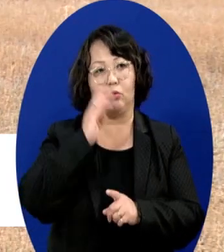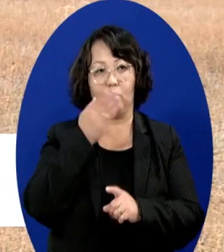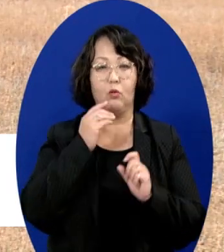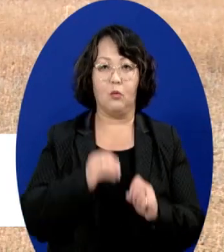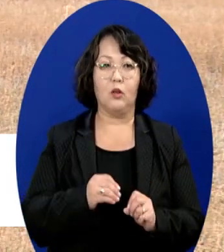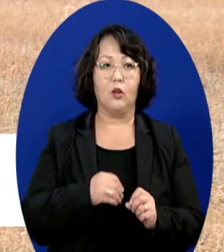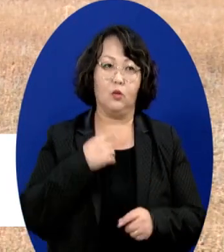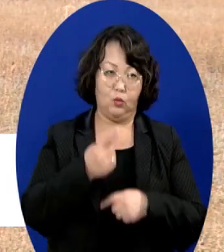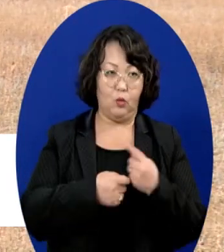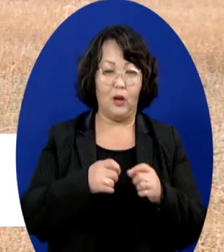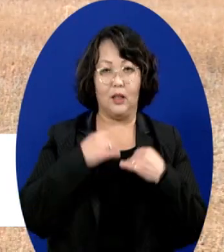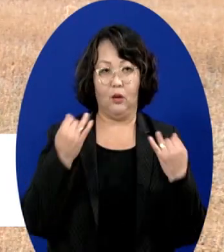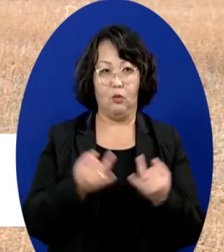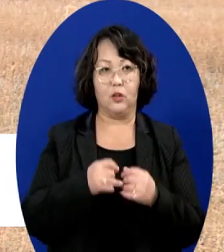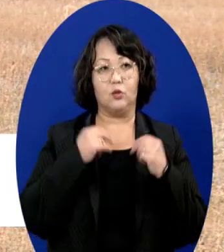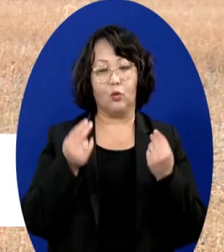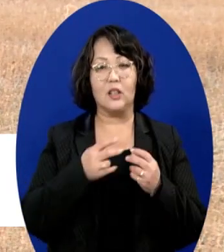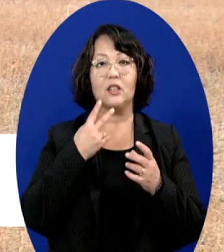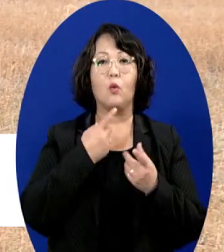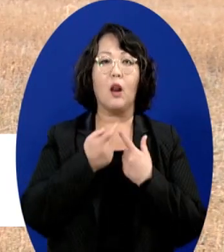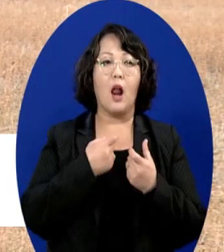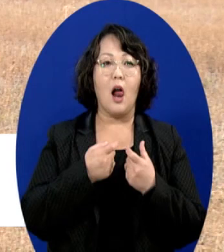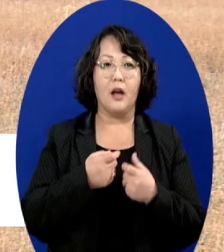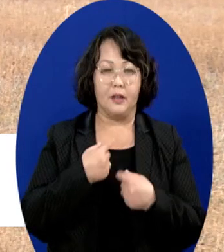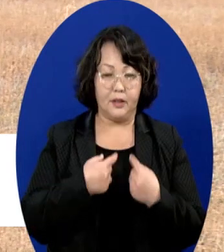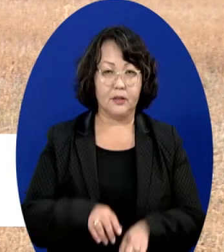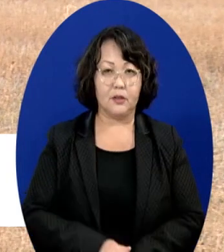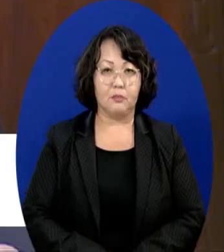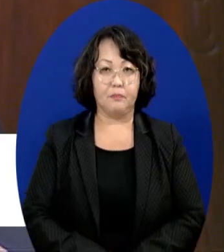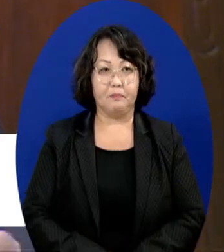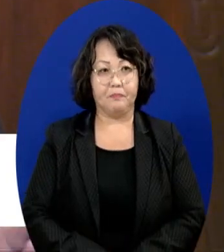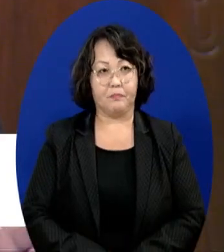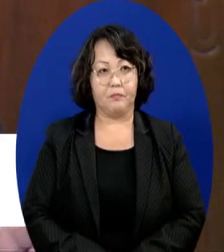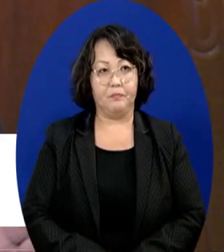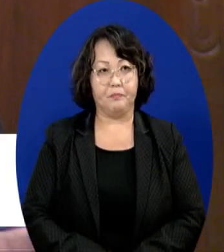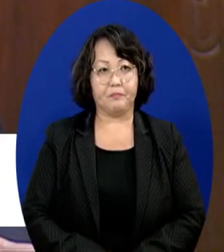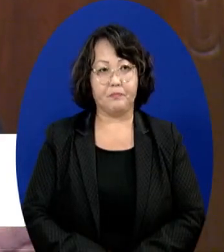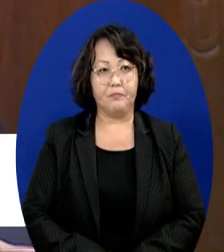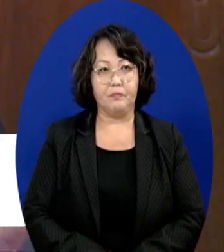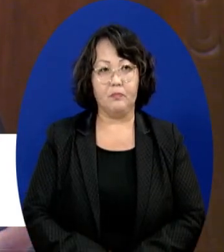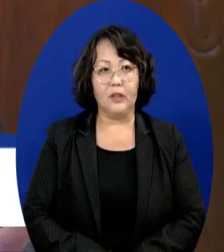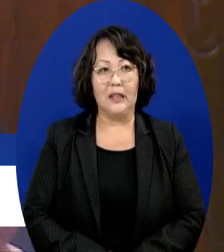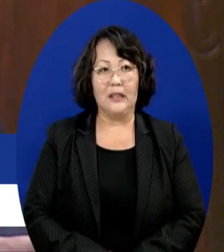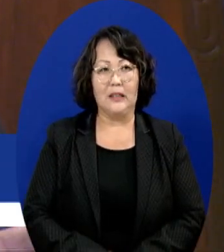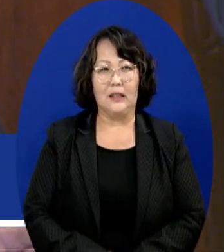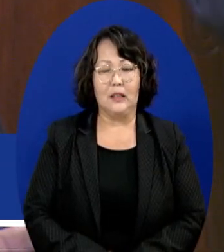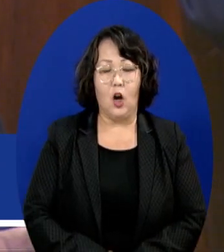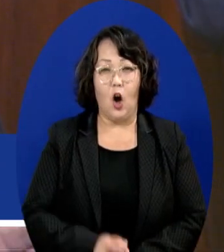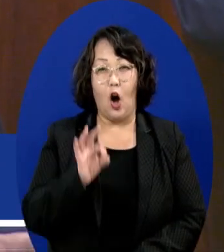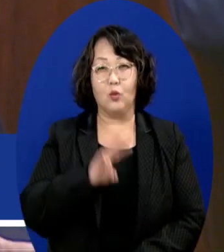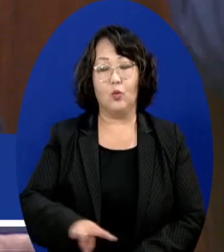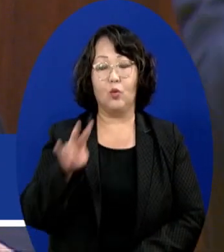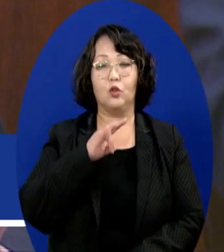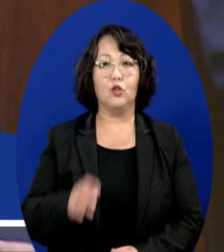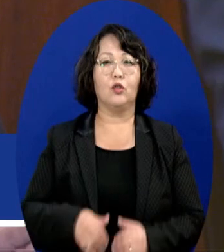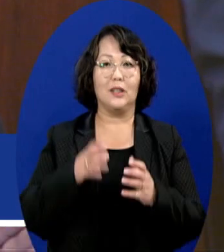нь зөв эсэх талаар улсын хурлын чуулганы нэгдсэн хуралдааны үеэр яригдлаа. Зарцуулахдаа орон нутгийн хөгжлийн сан гэдэг